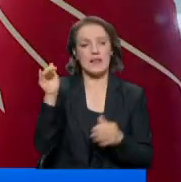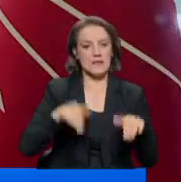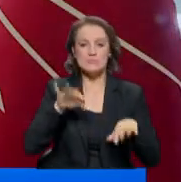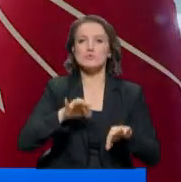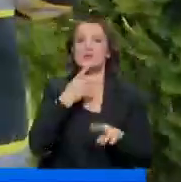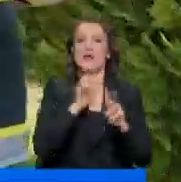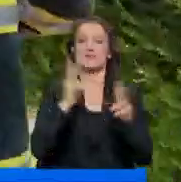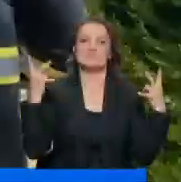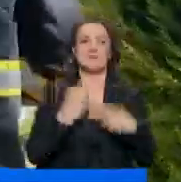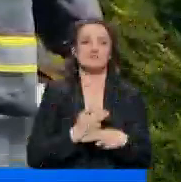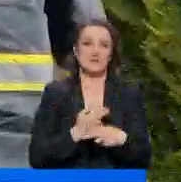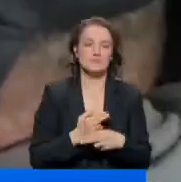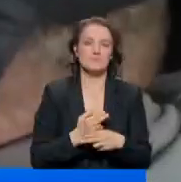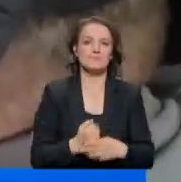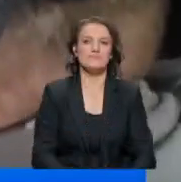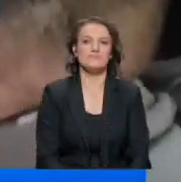elektriğimizi kesmişler.